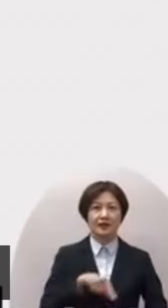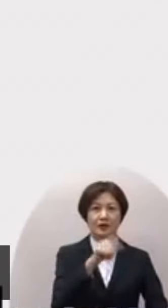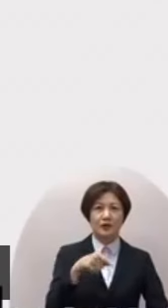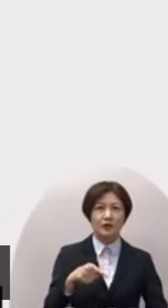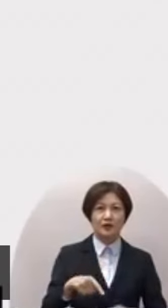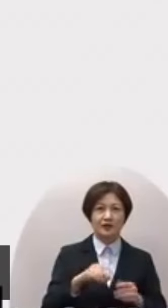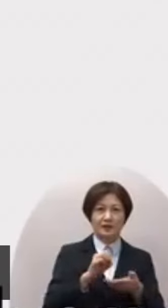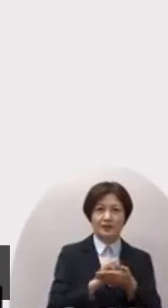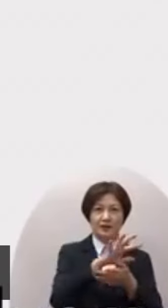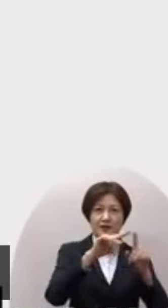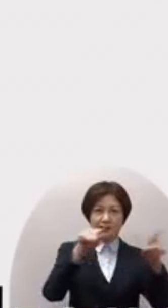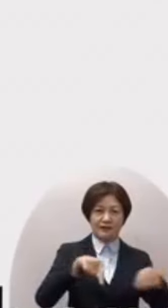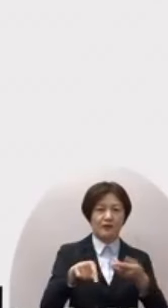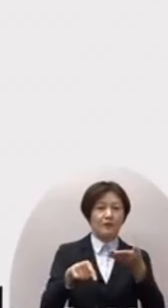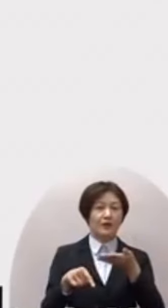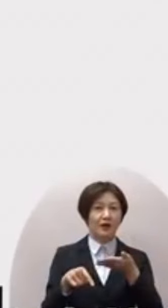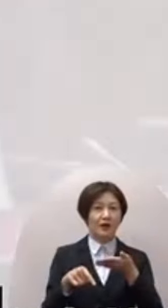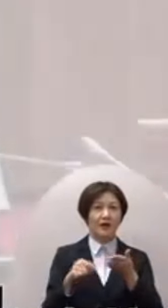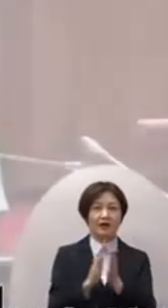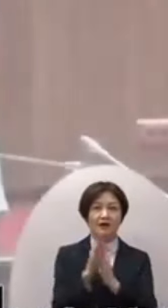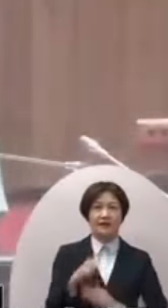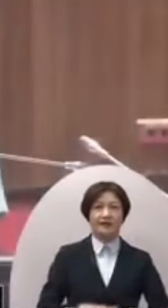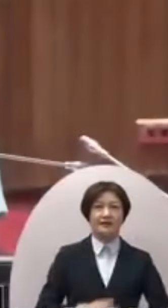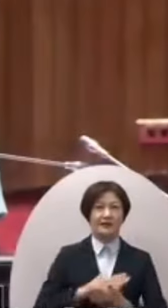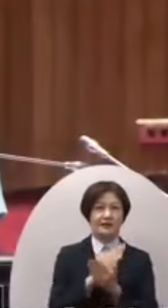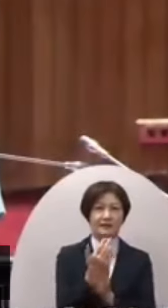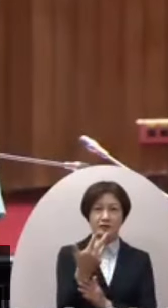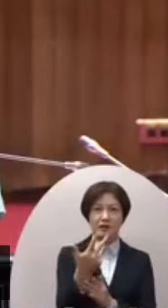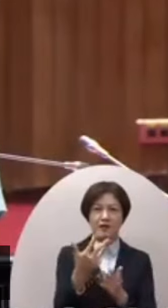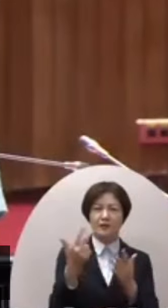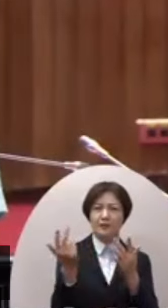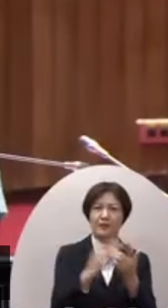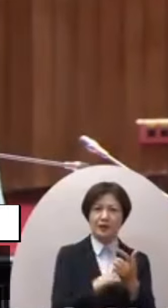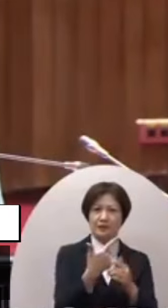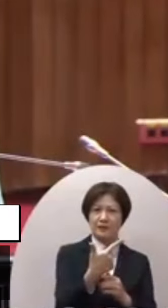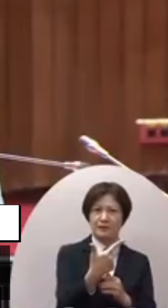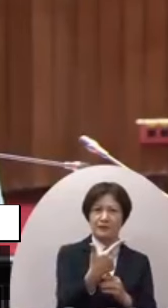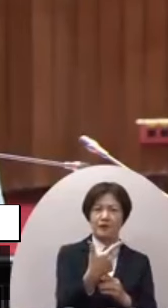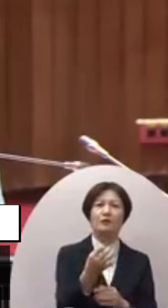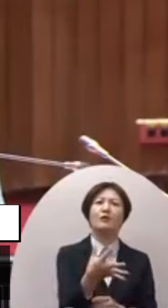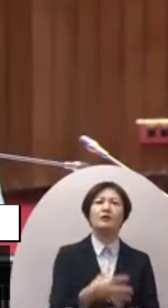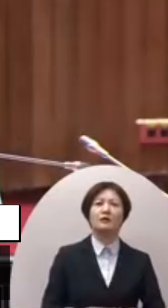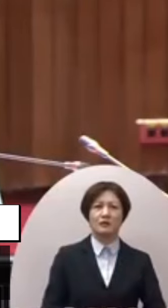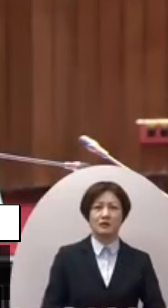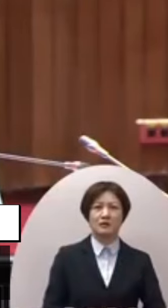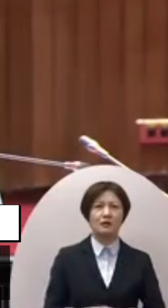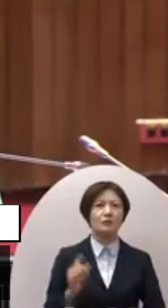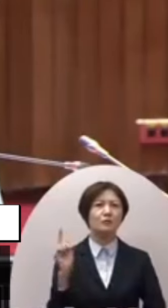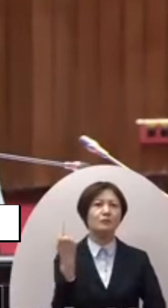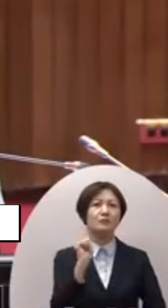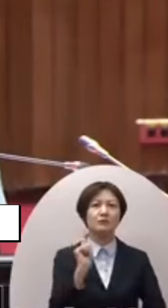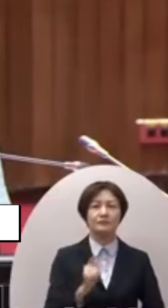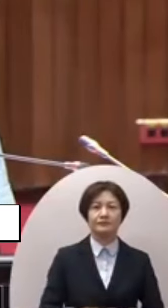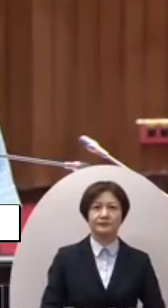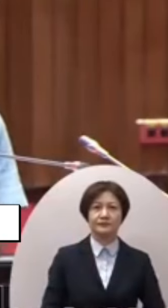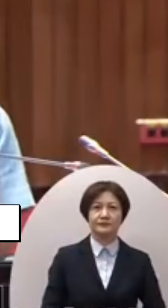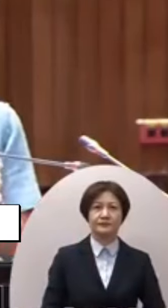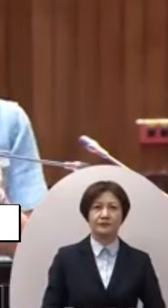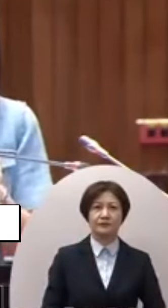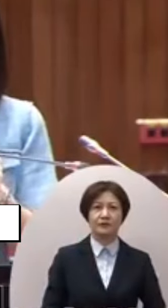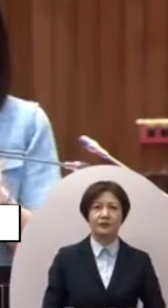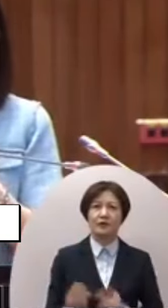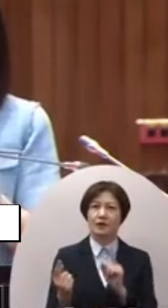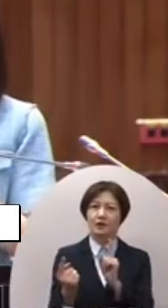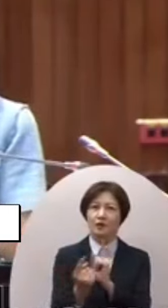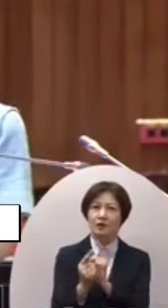你们的报告里面的时候呢，7项变成6项？可不可以先跟我们说明具体的原因？为什么对外